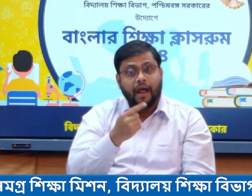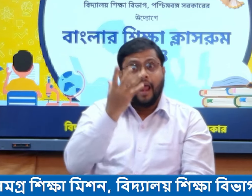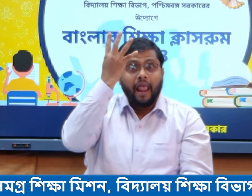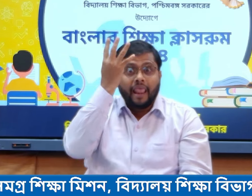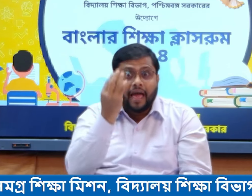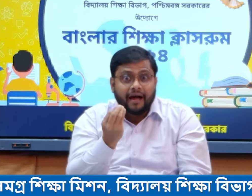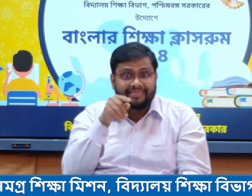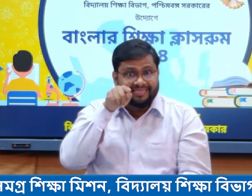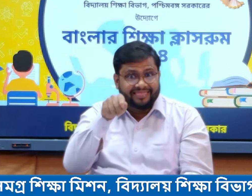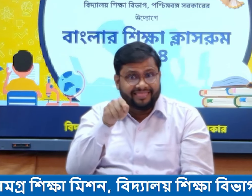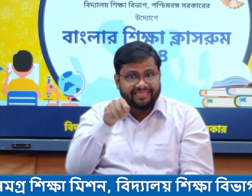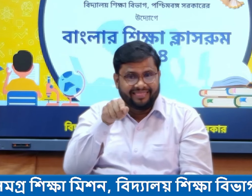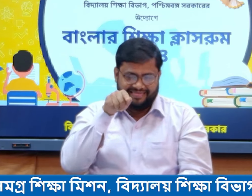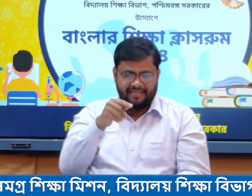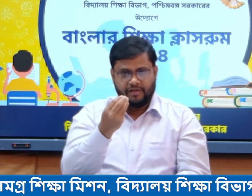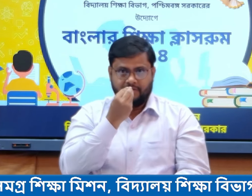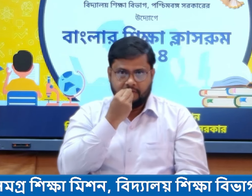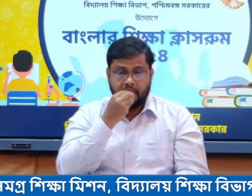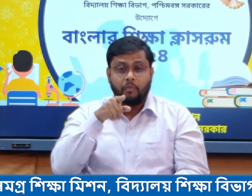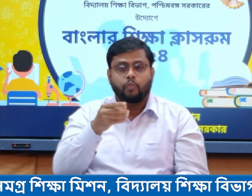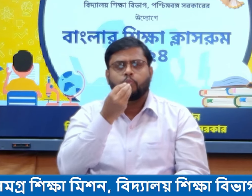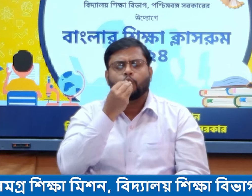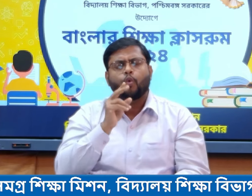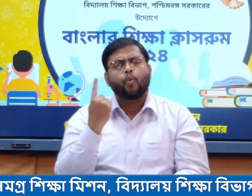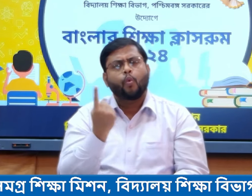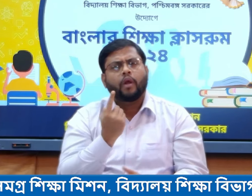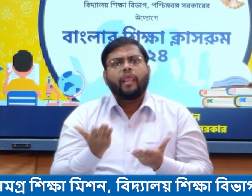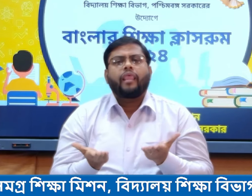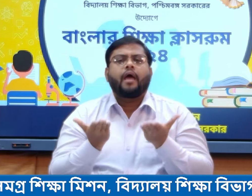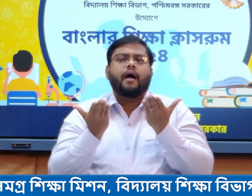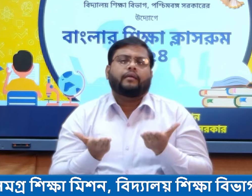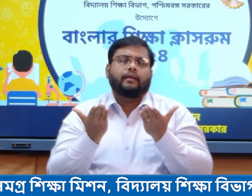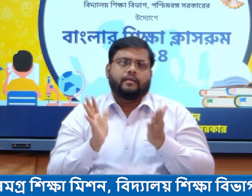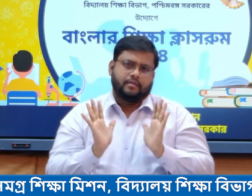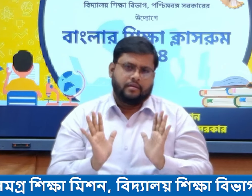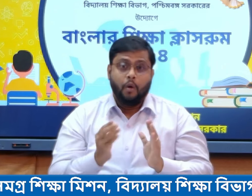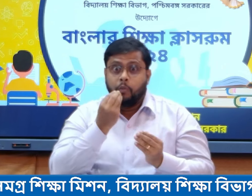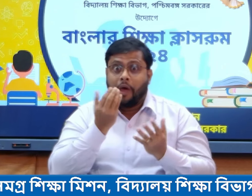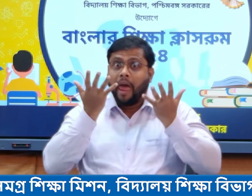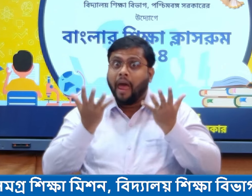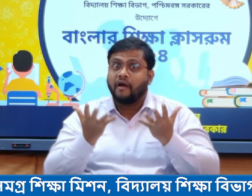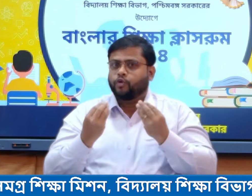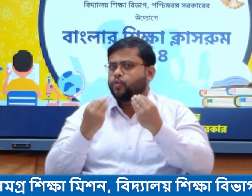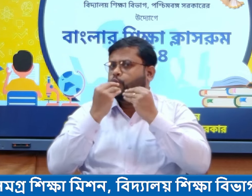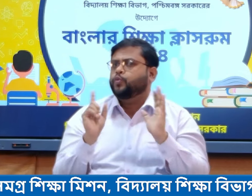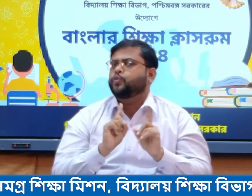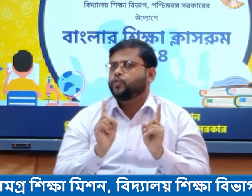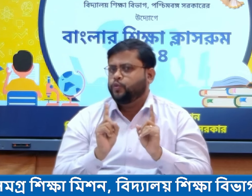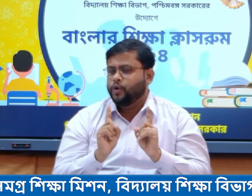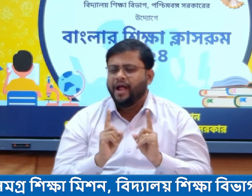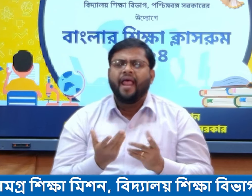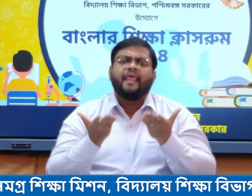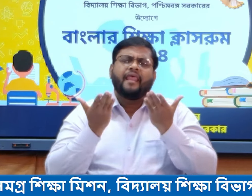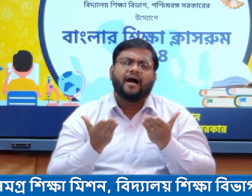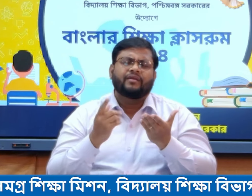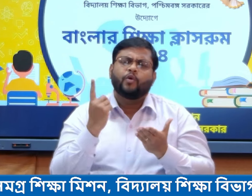ভালো লাগে খেতে রাত্রিবেলা আমরা যখন খাবার খাই তখন খাবারগুলো কিন্তু খুব হালকা হওয়া উচিত হেভি খাবার